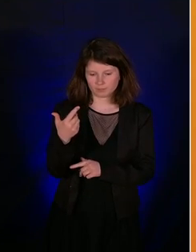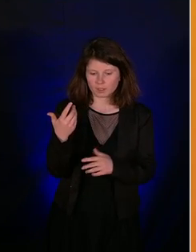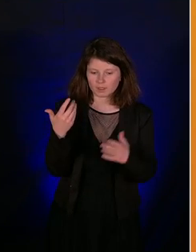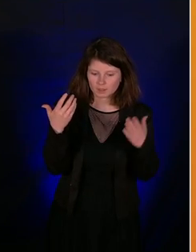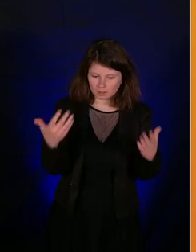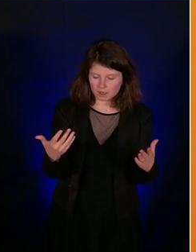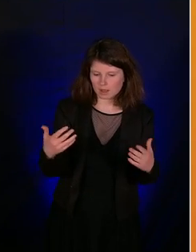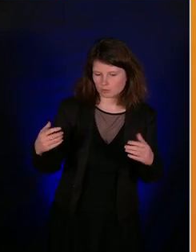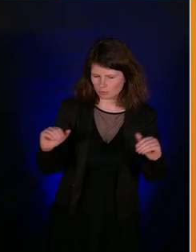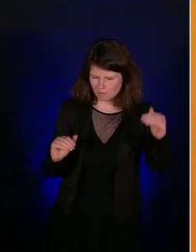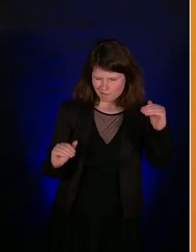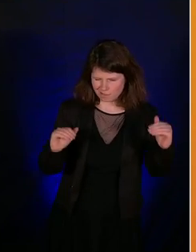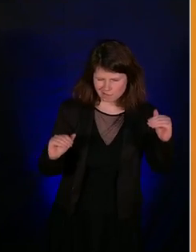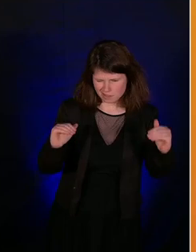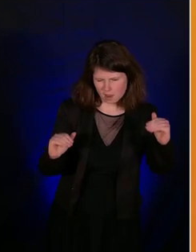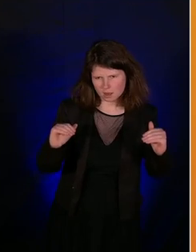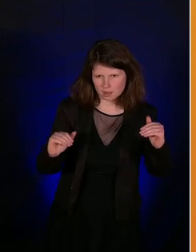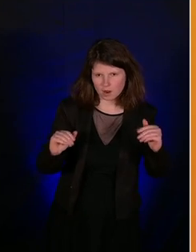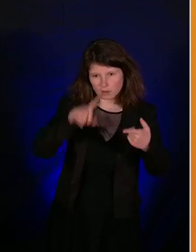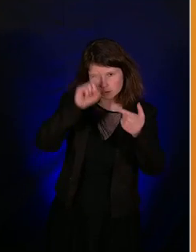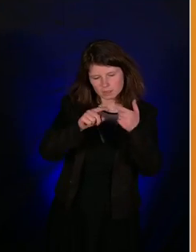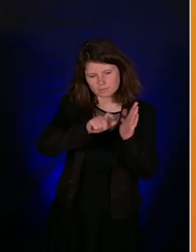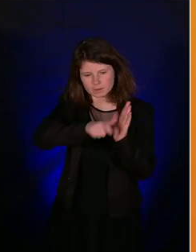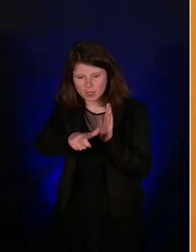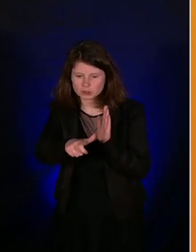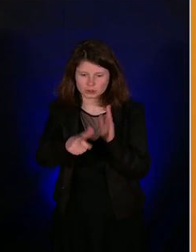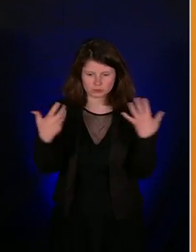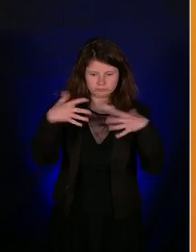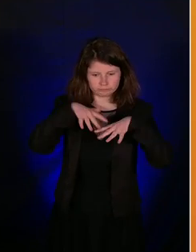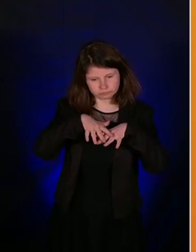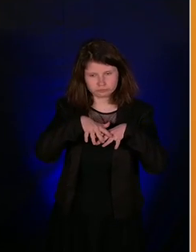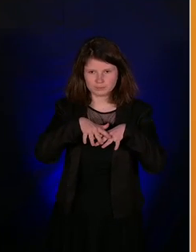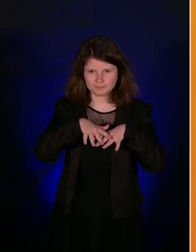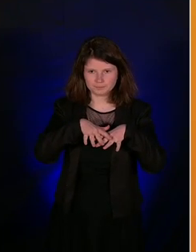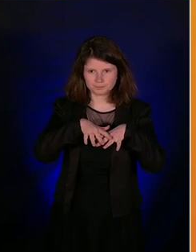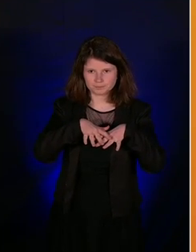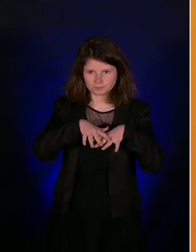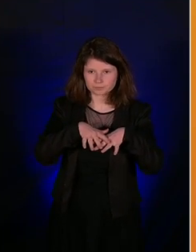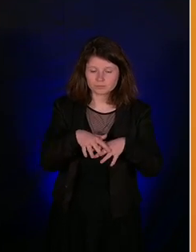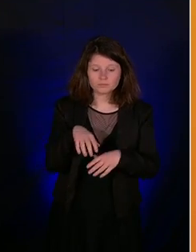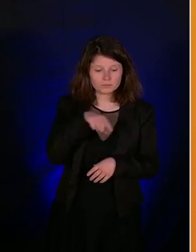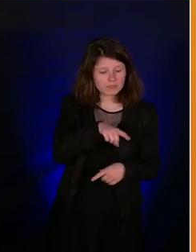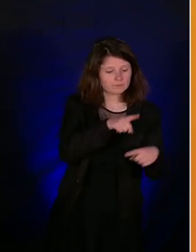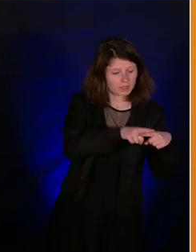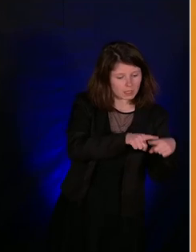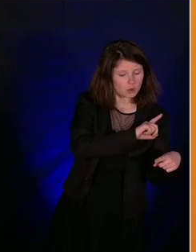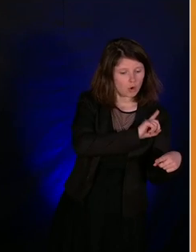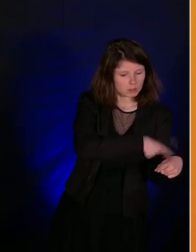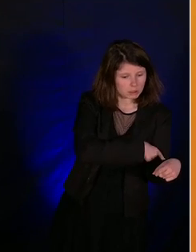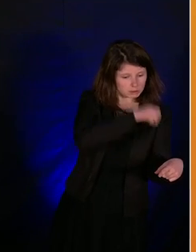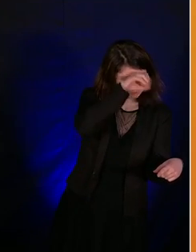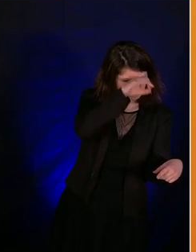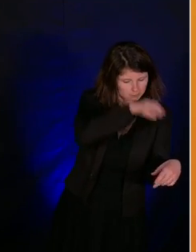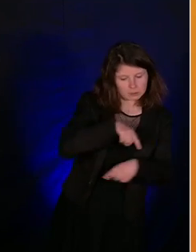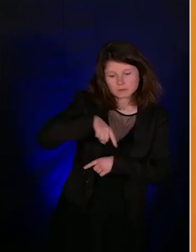mis en place au travers d'une démarche de convergence avec la Fédération nationale des Mines de l'Énergie la Fédération nationale